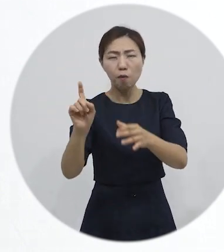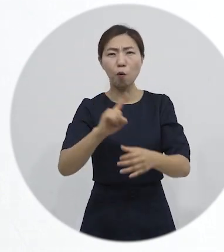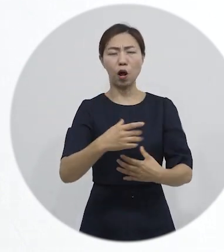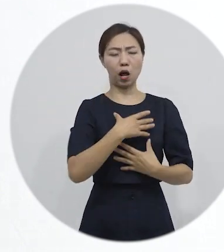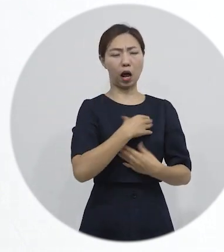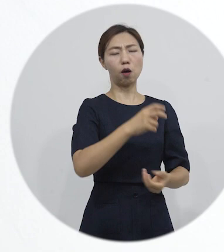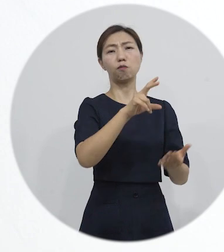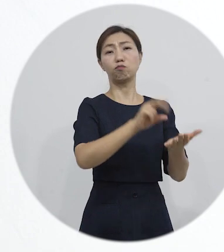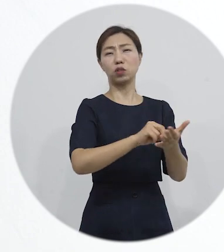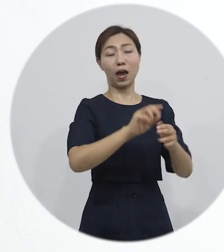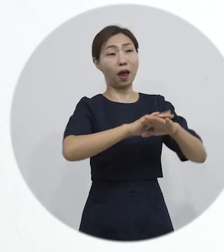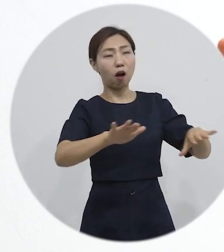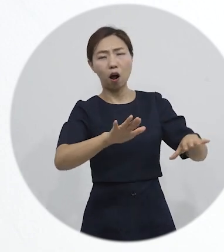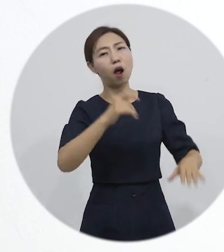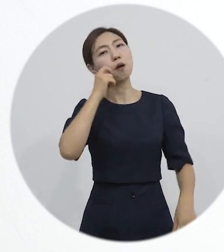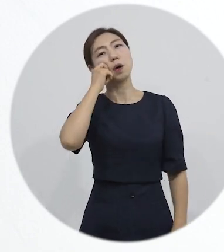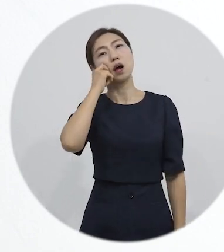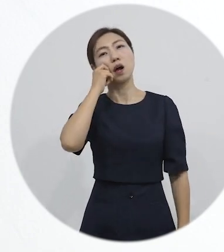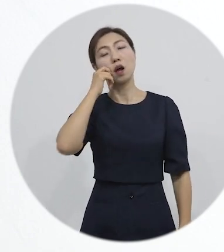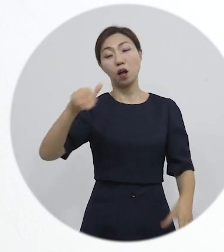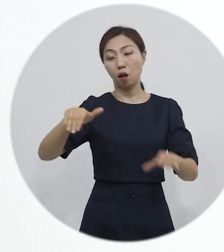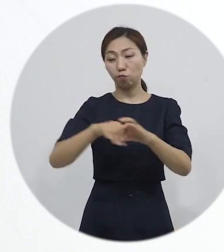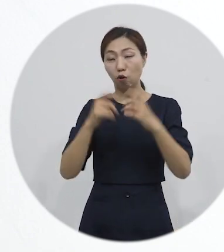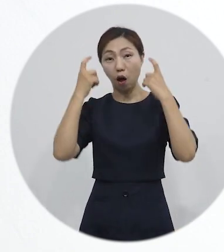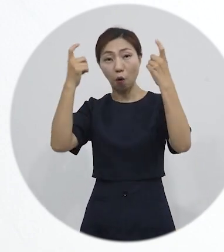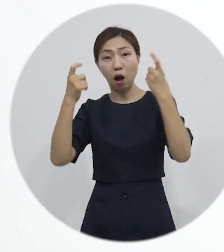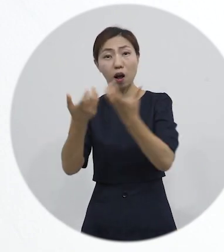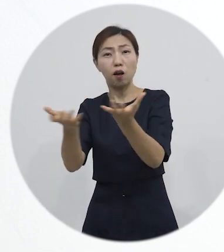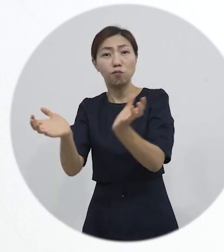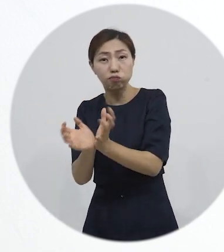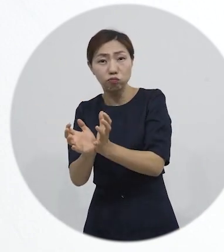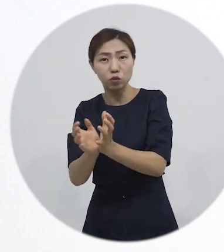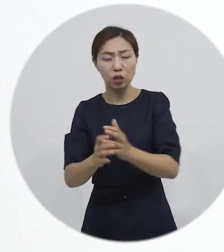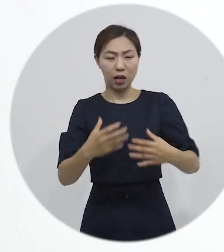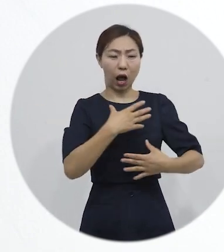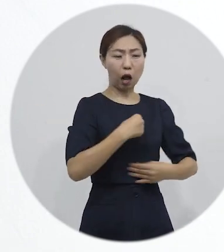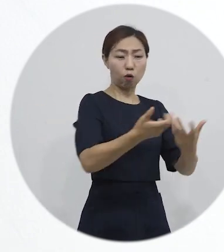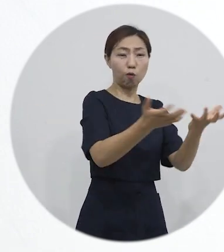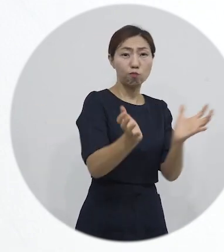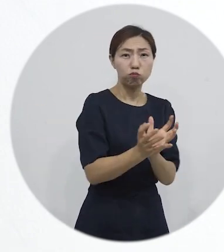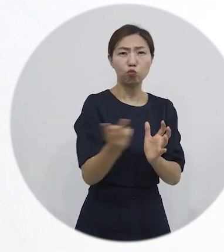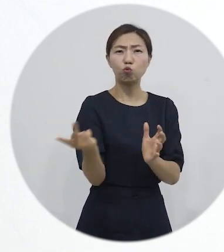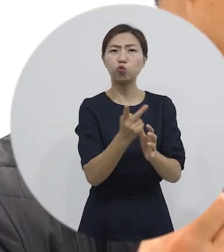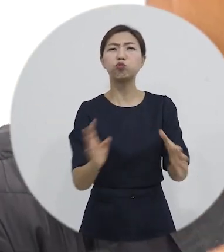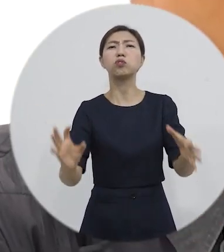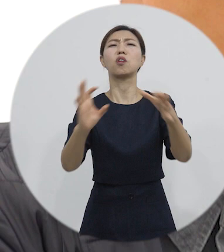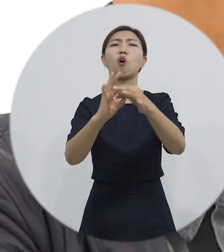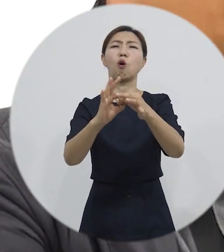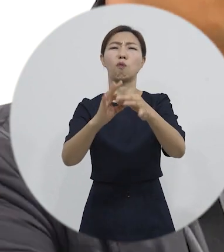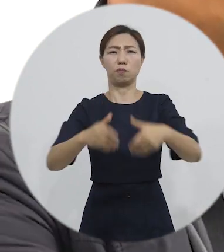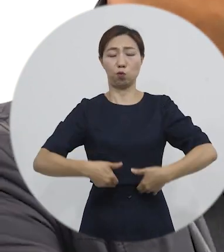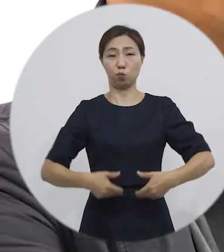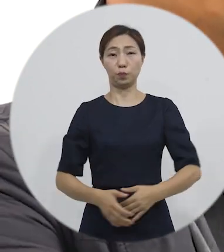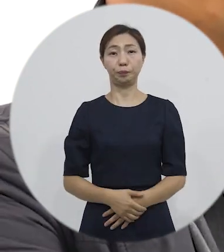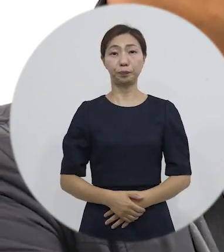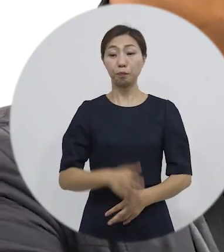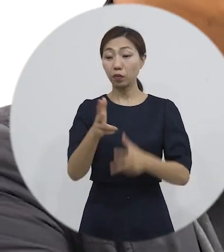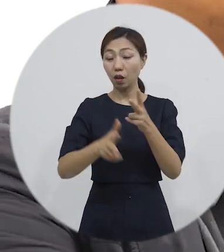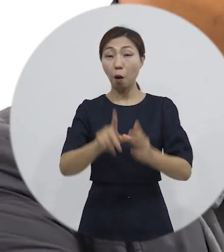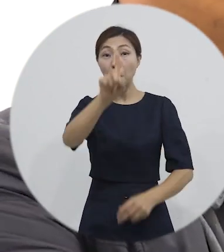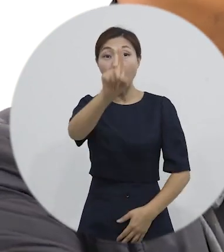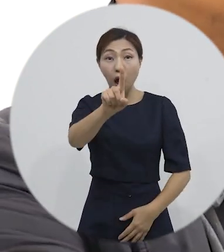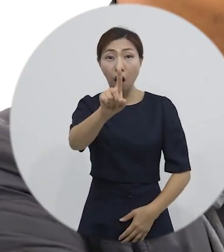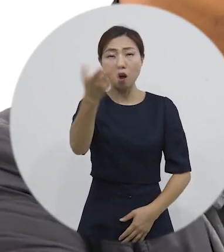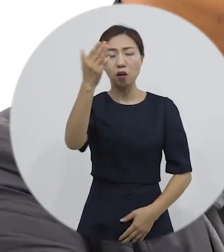안전 문제로만 다룰 수 있는 게 아니라 문화관광부서나 이런 부서의 사업과 또 연결이 됩니다. 그러니까 하나의 사업이지만